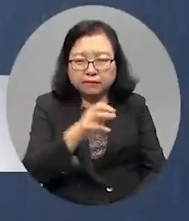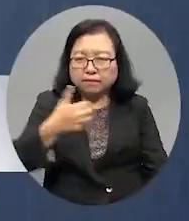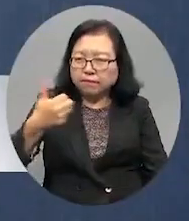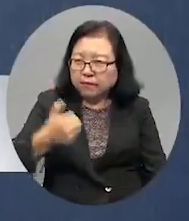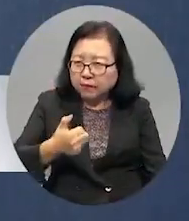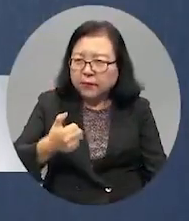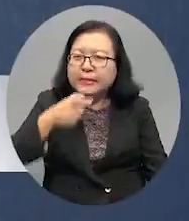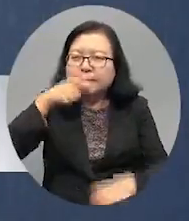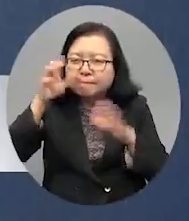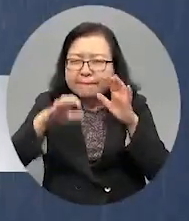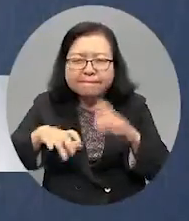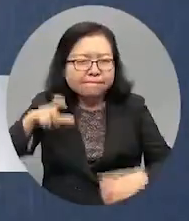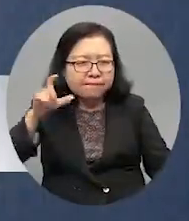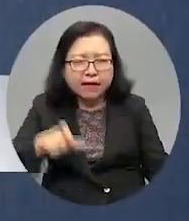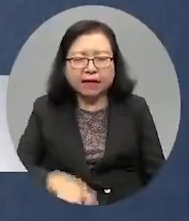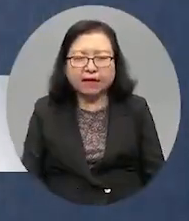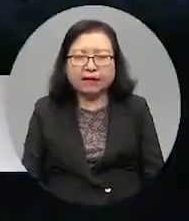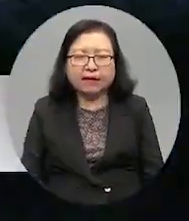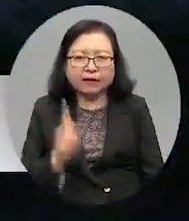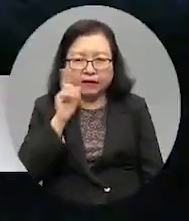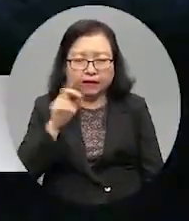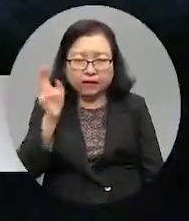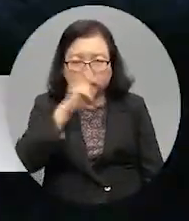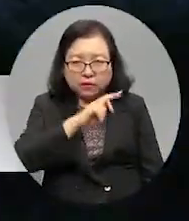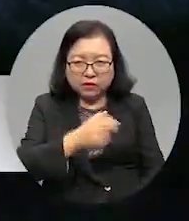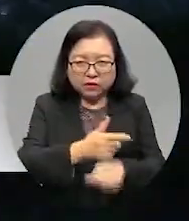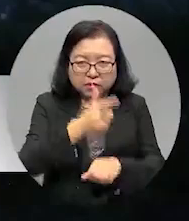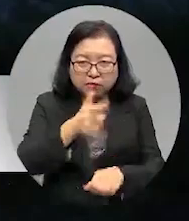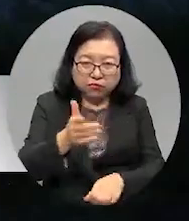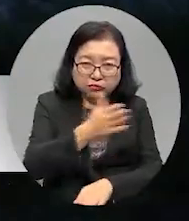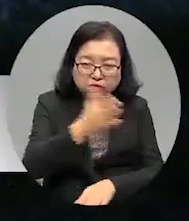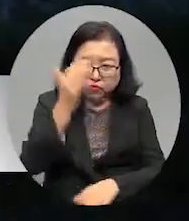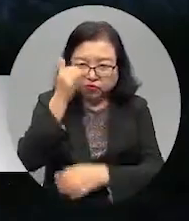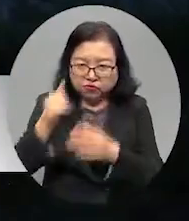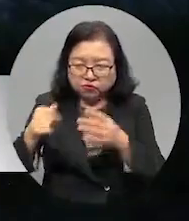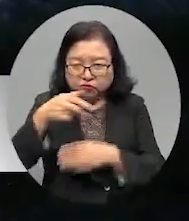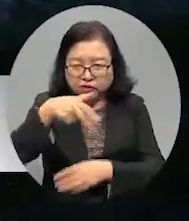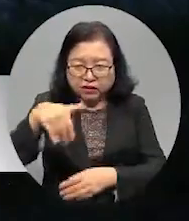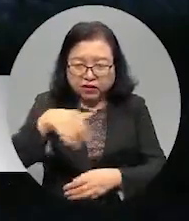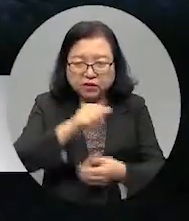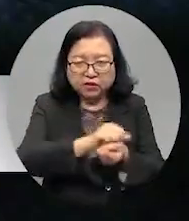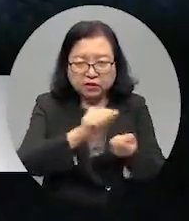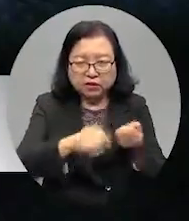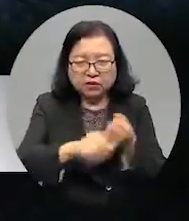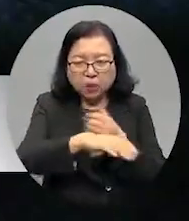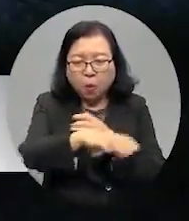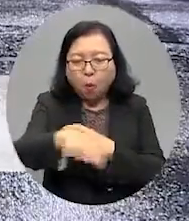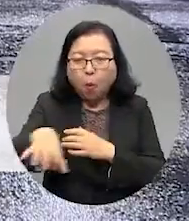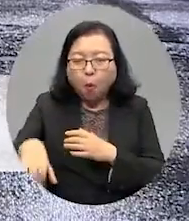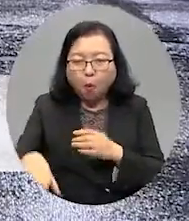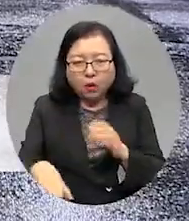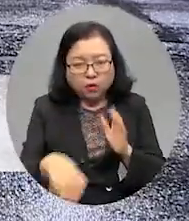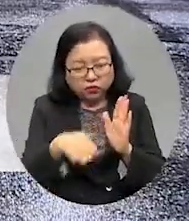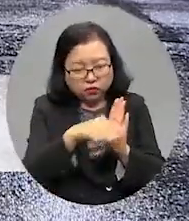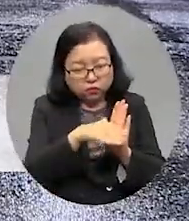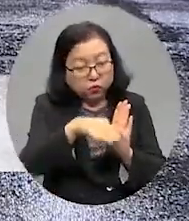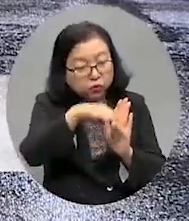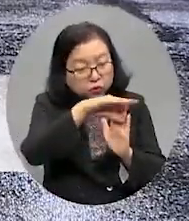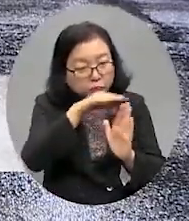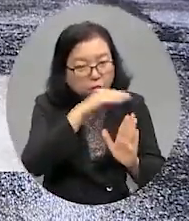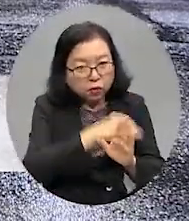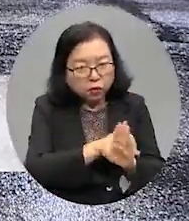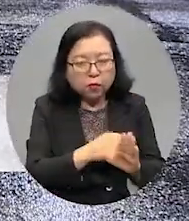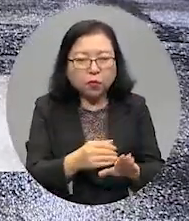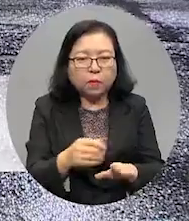강한 비가 내리겠습니다. 내일 오전 6시부터 충주와 제천, 진천 등 중북부 지역에 호우